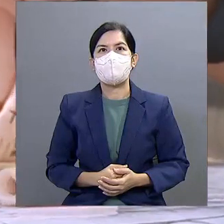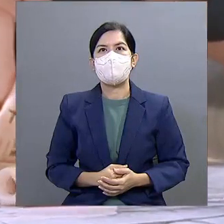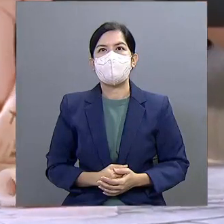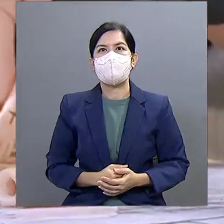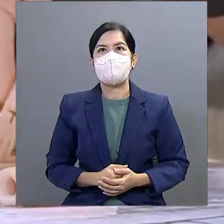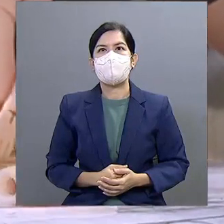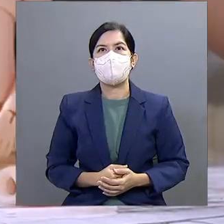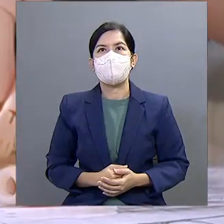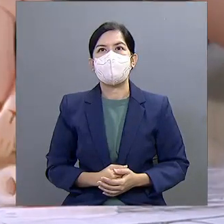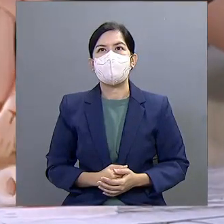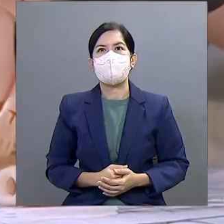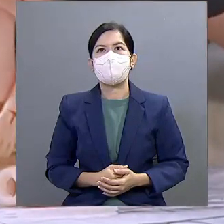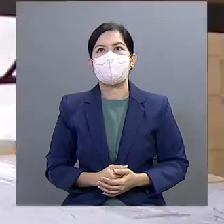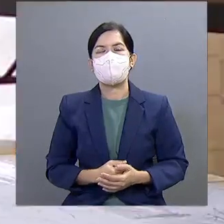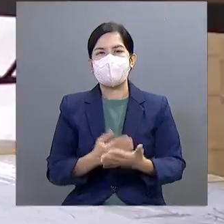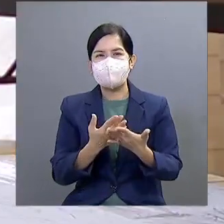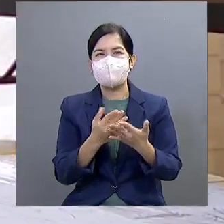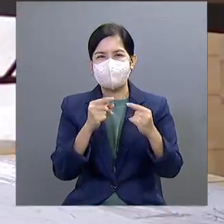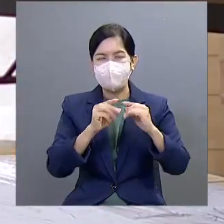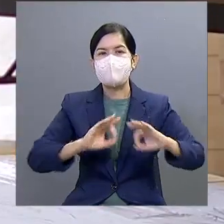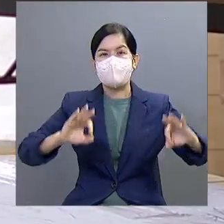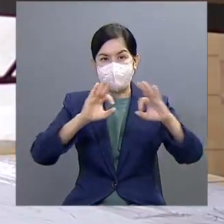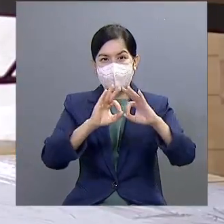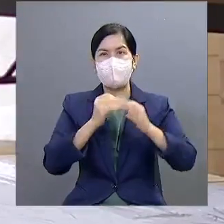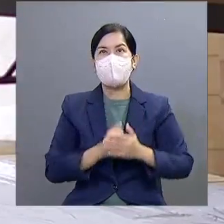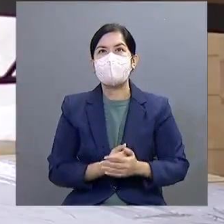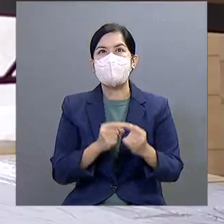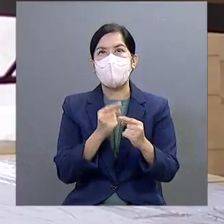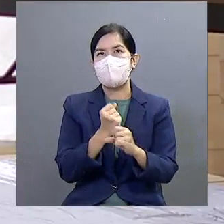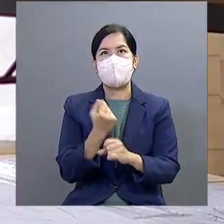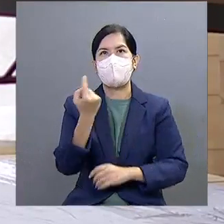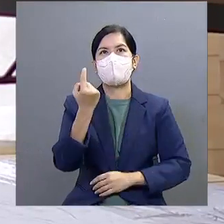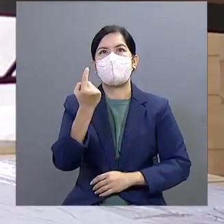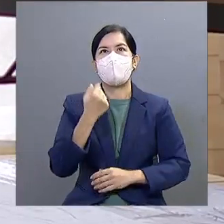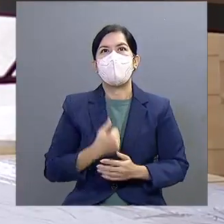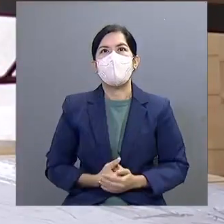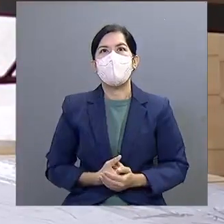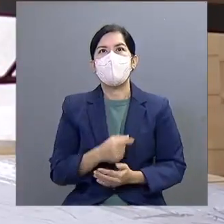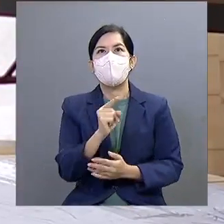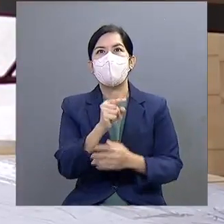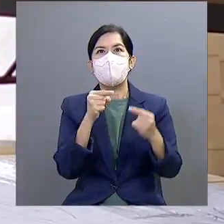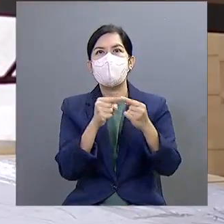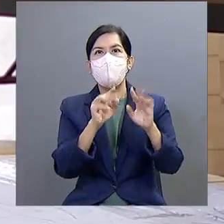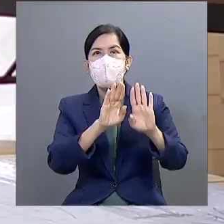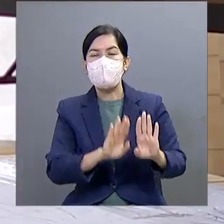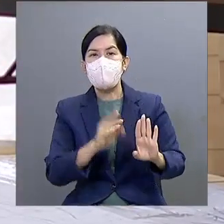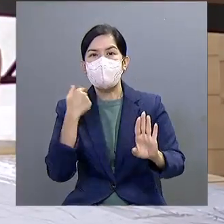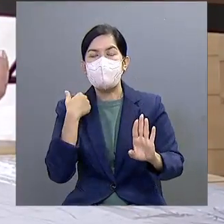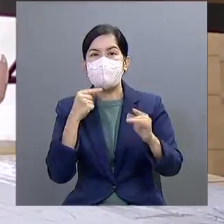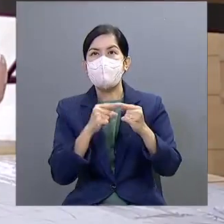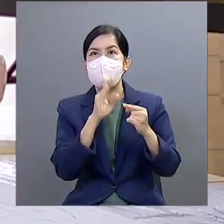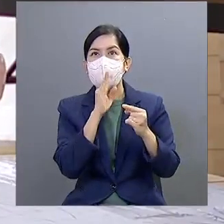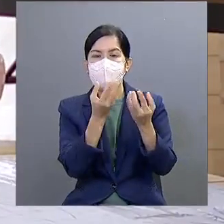จุดเด่นและเอกลักษณ์ของงานของเราเนี่ยค่ะทำขึ้นมาชิ้นเดียวแล้วเราประกอบเนี่ย piece by piece คือแต่ละชิ้นเนี่ยประกอบขึ้นมาโดย